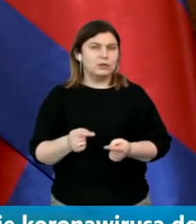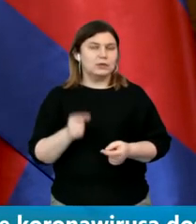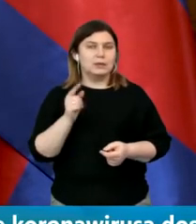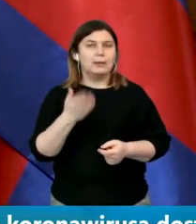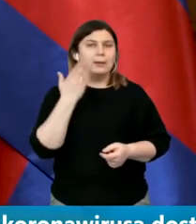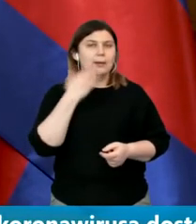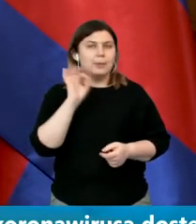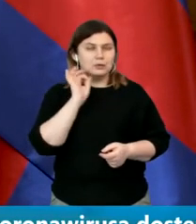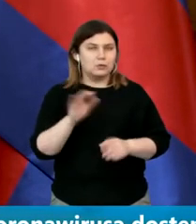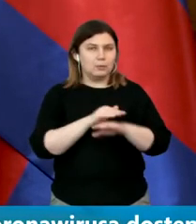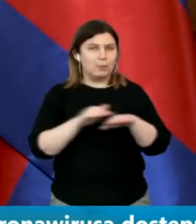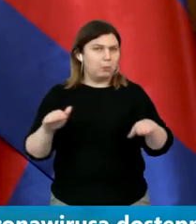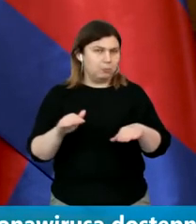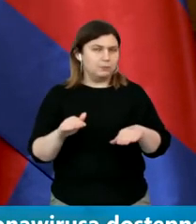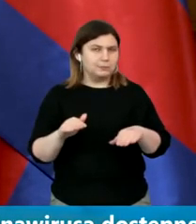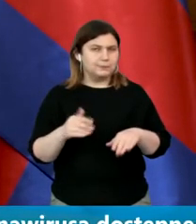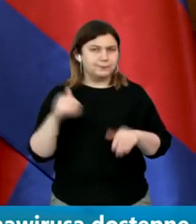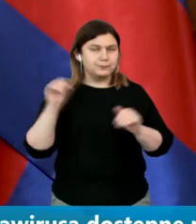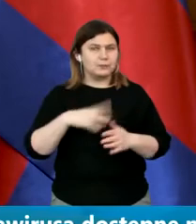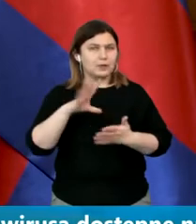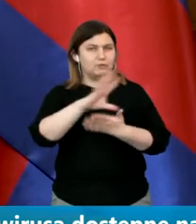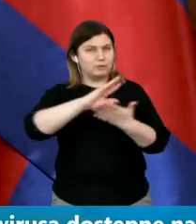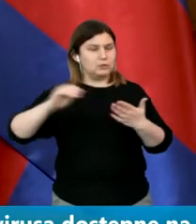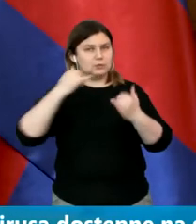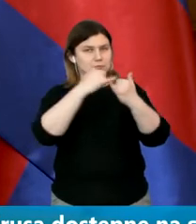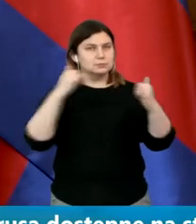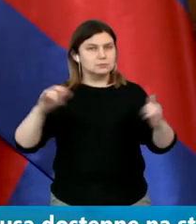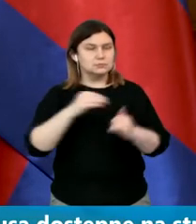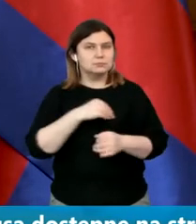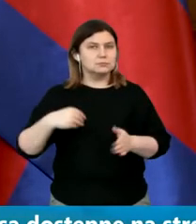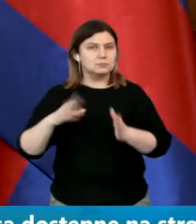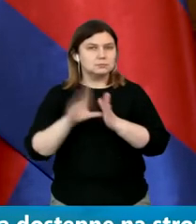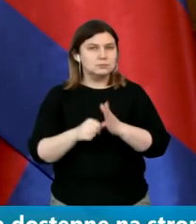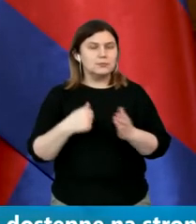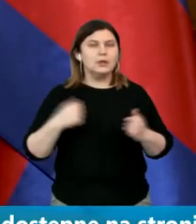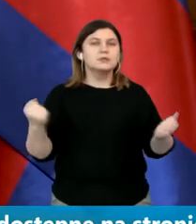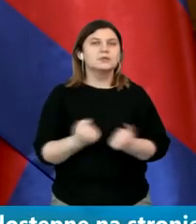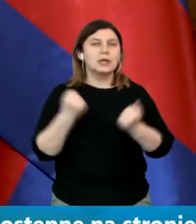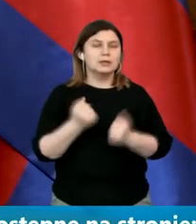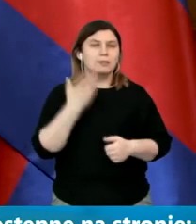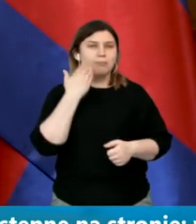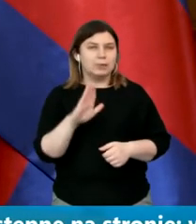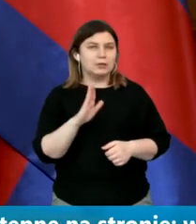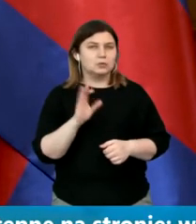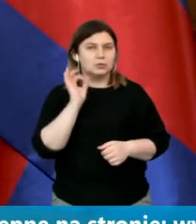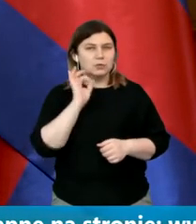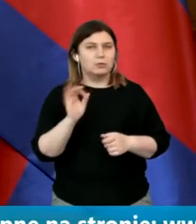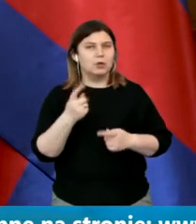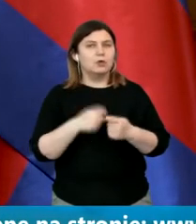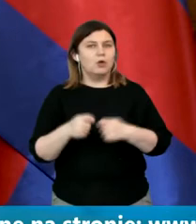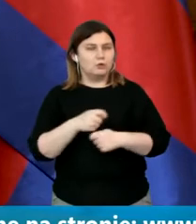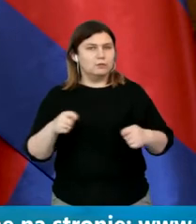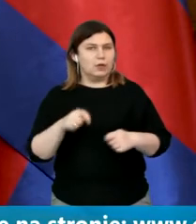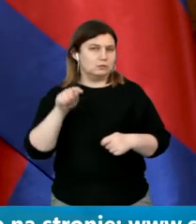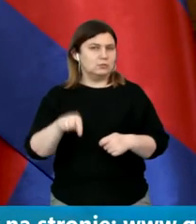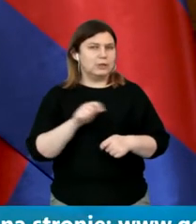dobrym poziomie. Możemy być wzorem dla innych polskich miast, ponieważ staraliśmy się bardzo racjonalnie do nich podchodzić na każdym